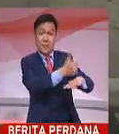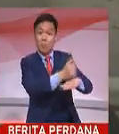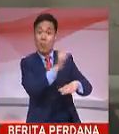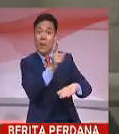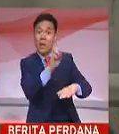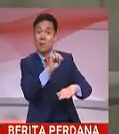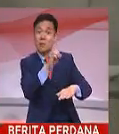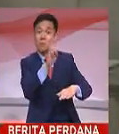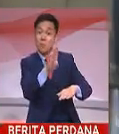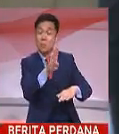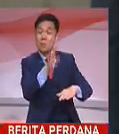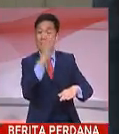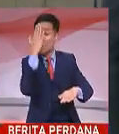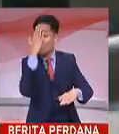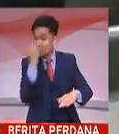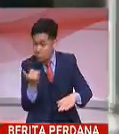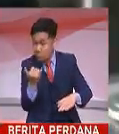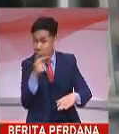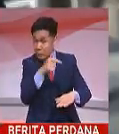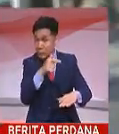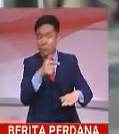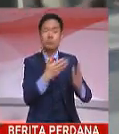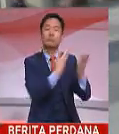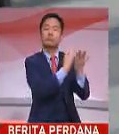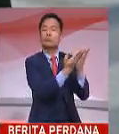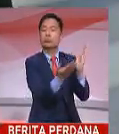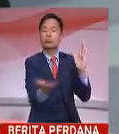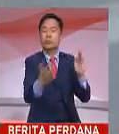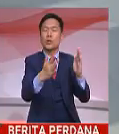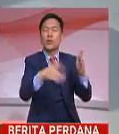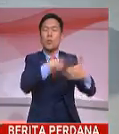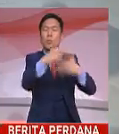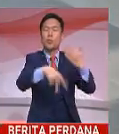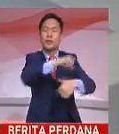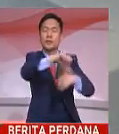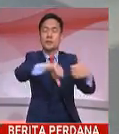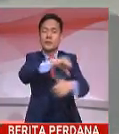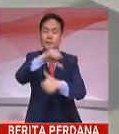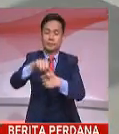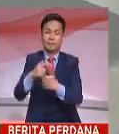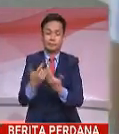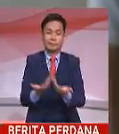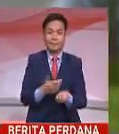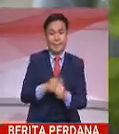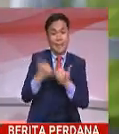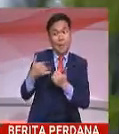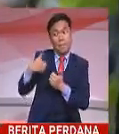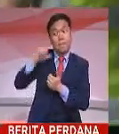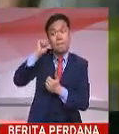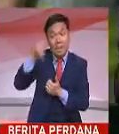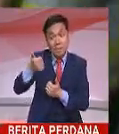ditubuhkan terutama untuk memperluas program dan projek sosial. Proceeding bersambung esok.